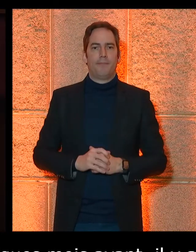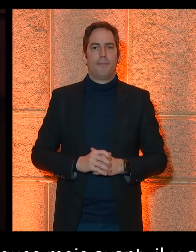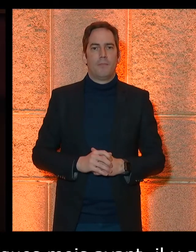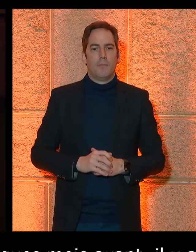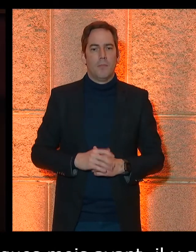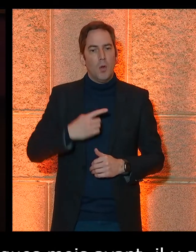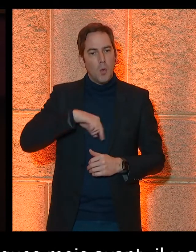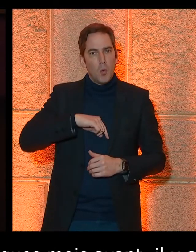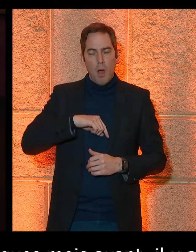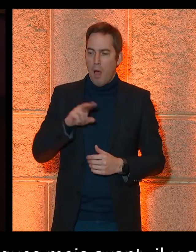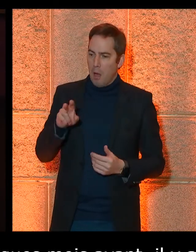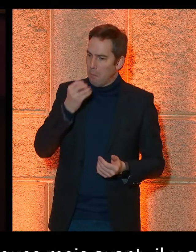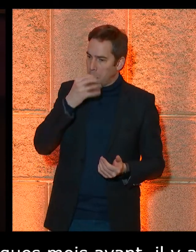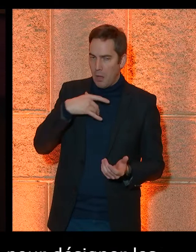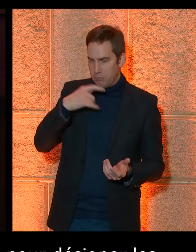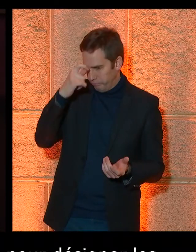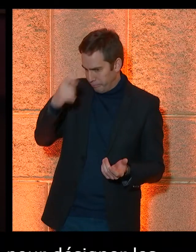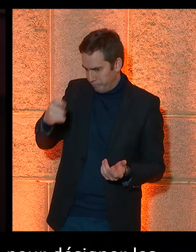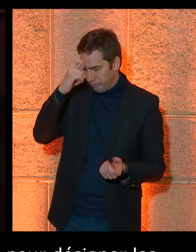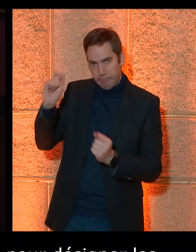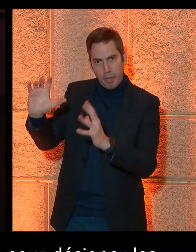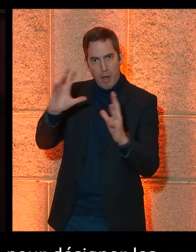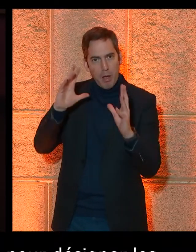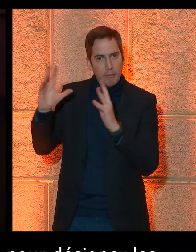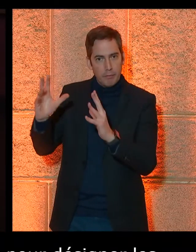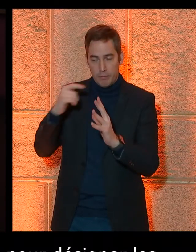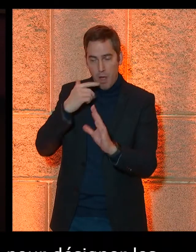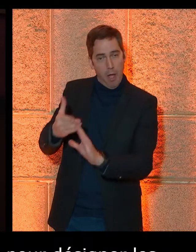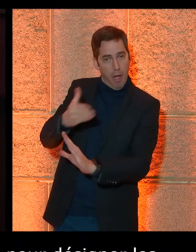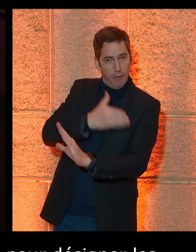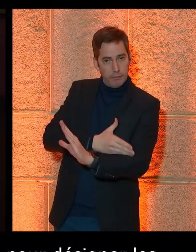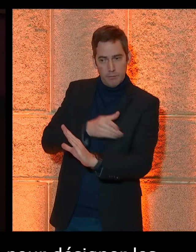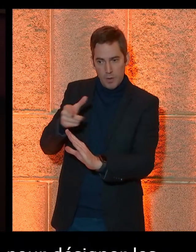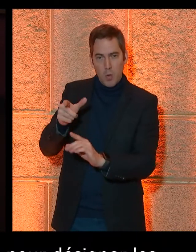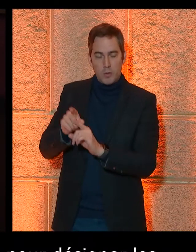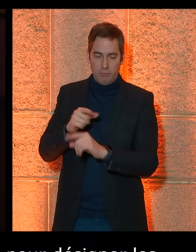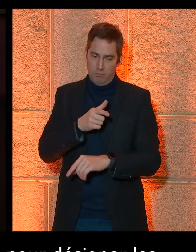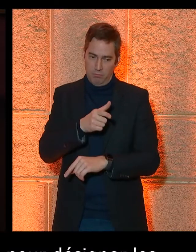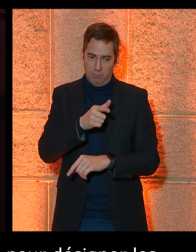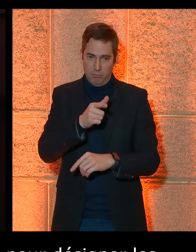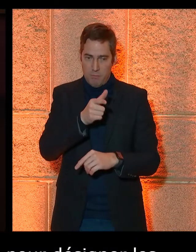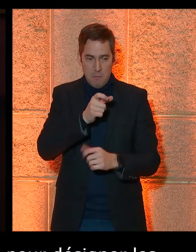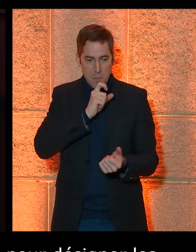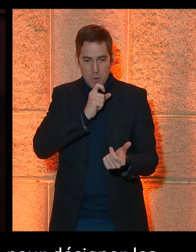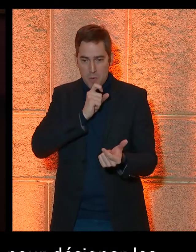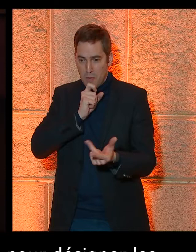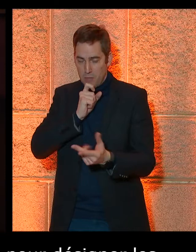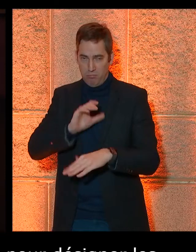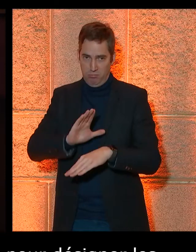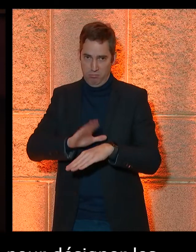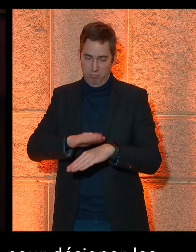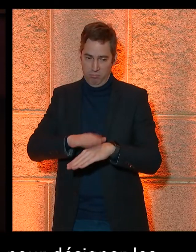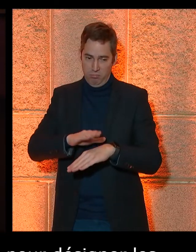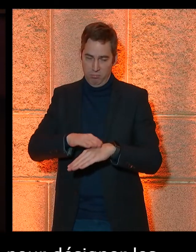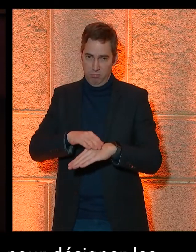a évidemment salué ces initiatives et appelé l'attention de ceux qui n'y ont pas eu recours, pour recueillir auprès